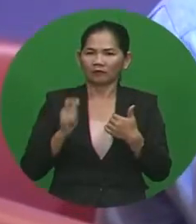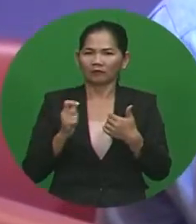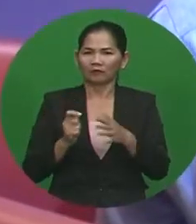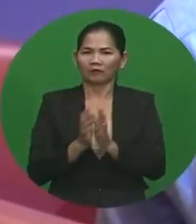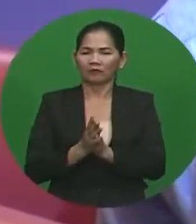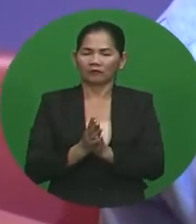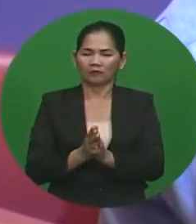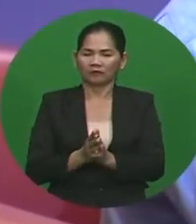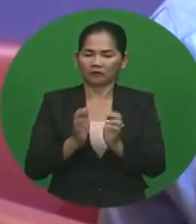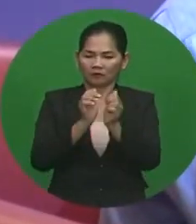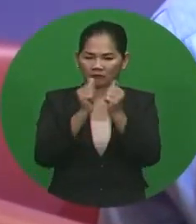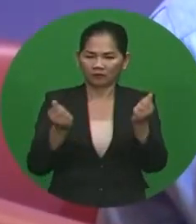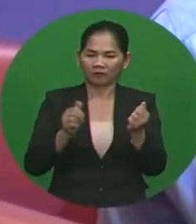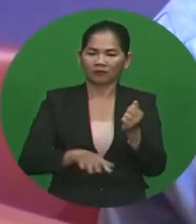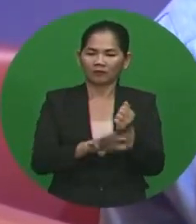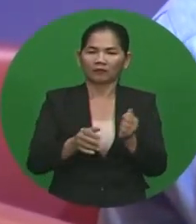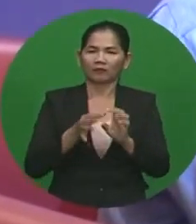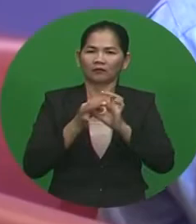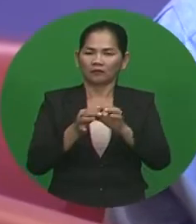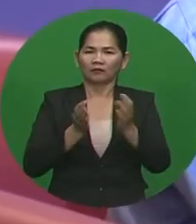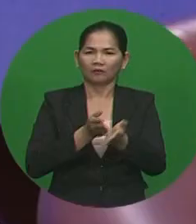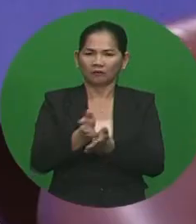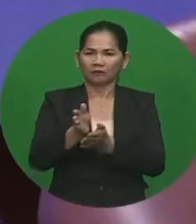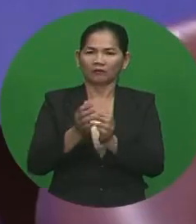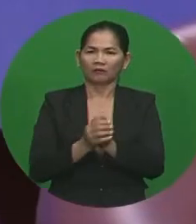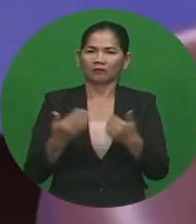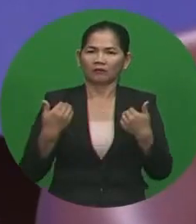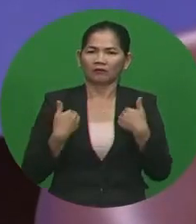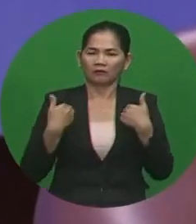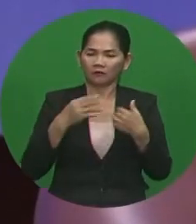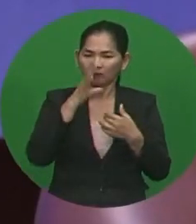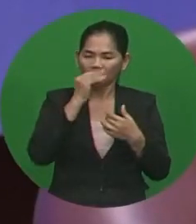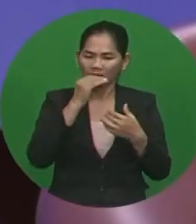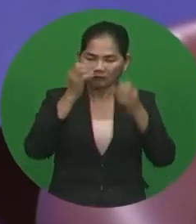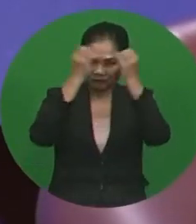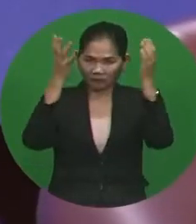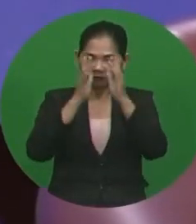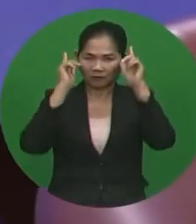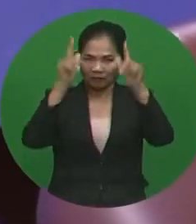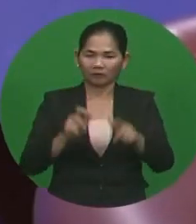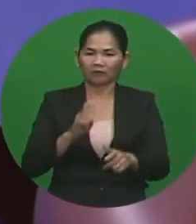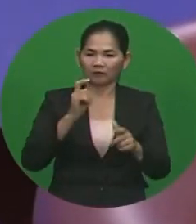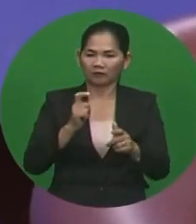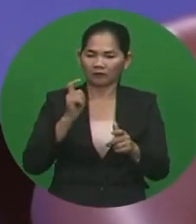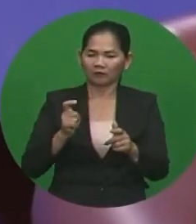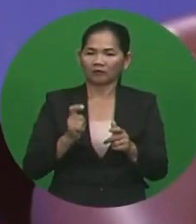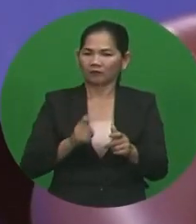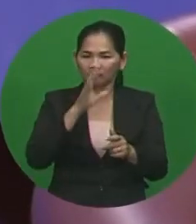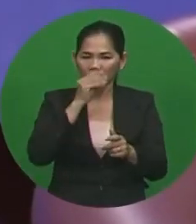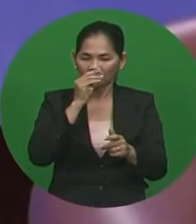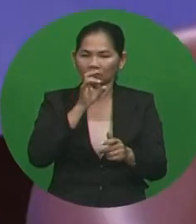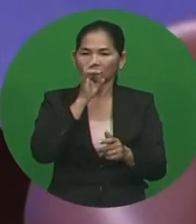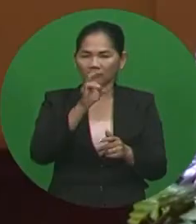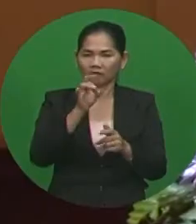ក្លឹបអ្នកកសែតកម្ពុជាតាក់ទងទៅនឹងសិទ្ធិទទួលព័ត៌មាននិងសេរីភាពសារព័ត៌មានឯកឧត្តមខៀវកញ្ញរិទ្ធមានប្រសាសន៍បញ្ជាក់ប